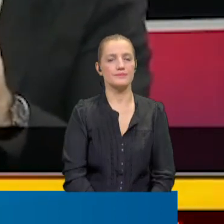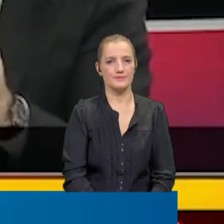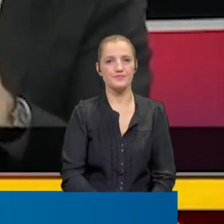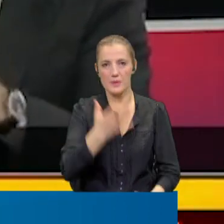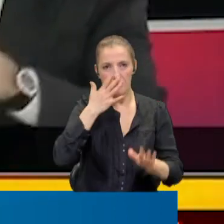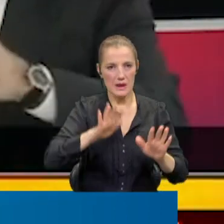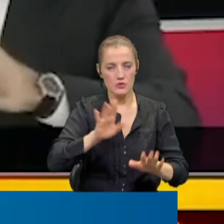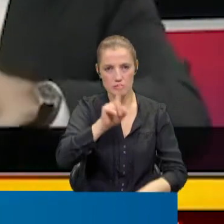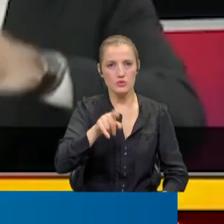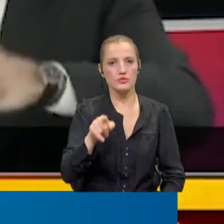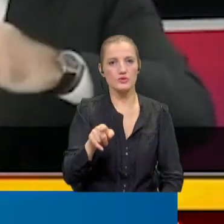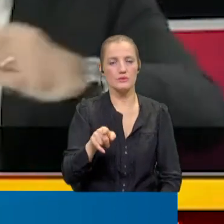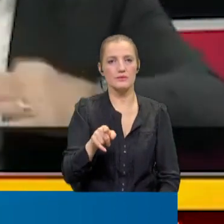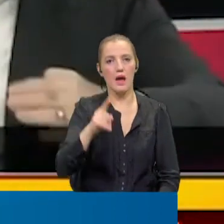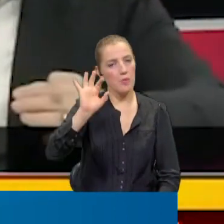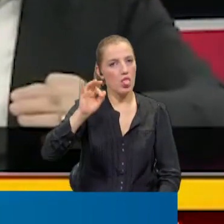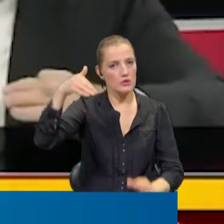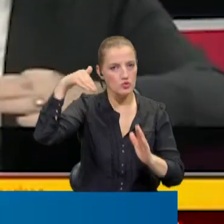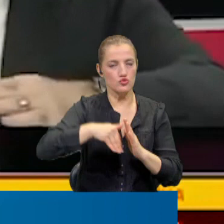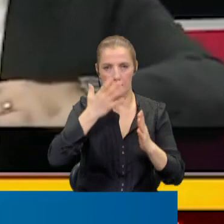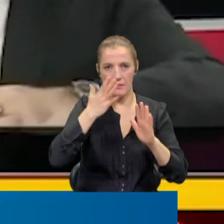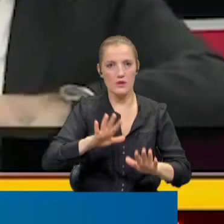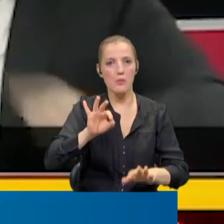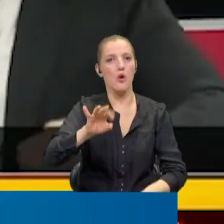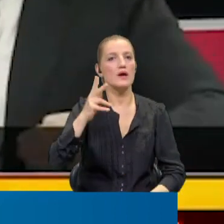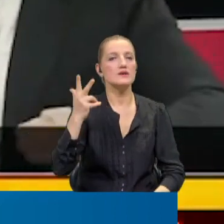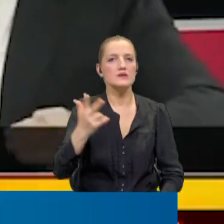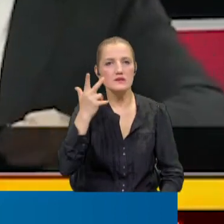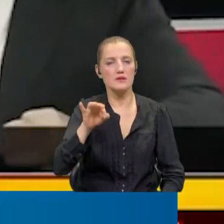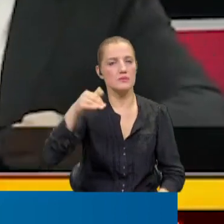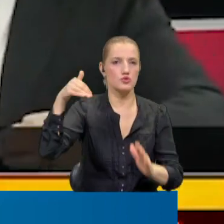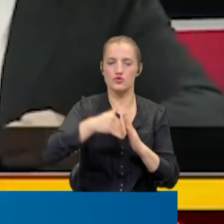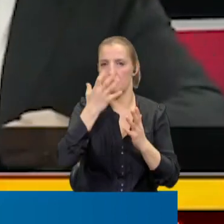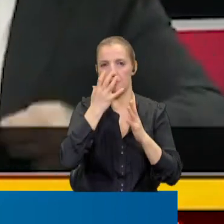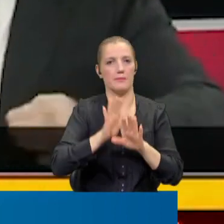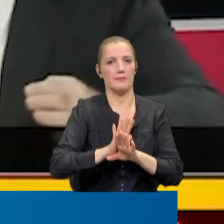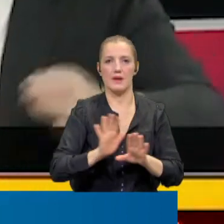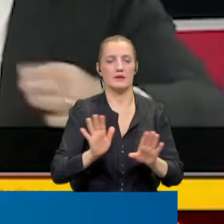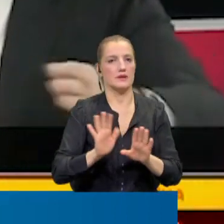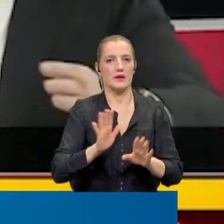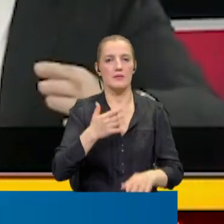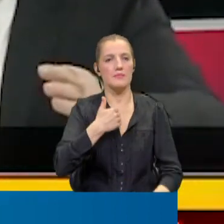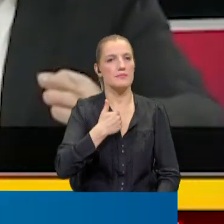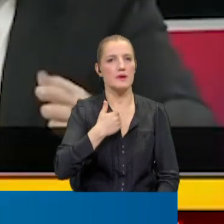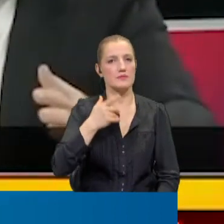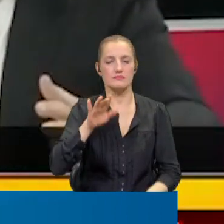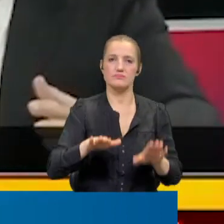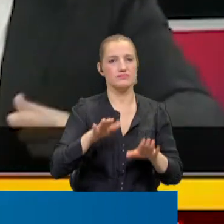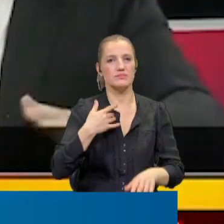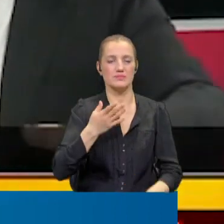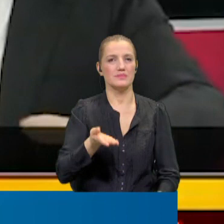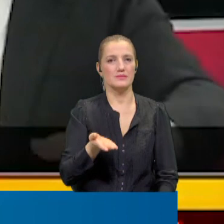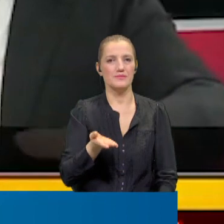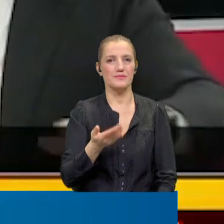geldi biliyor muydunuz yani Buraya böyle düşmesini bekliyoruz bu kadar hızlı ama bu kadar hızlı Açıkçası ben şeyler değil böyle